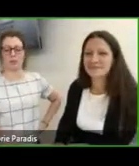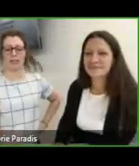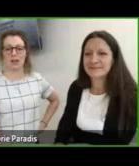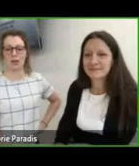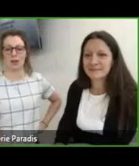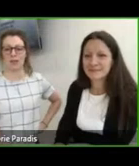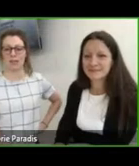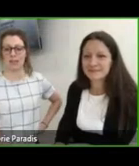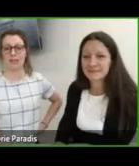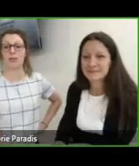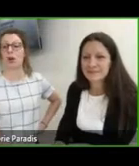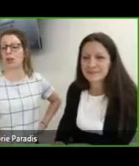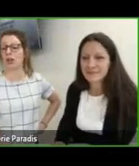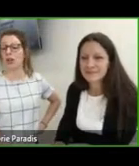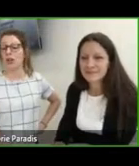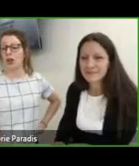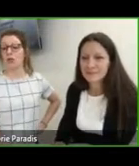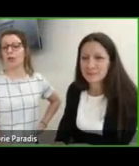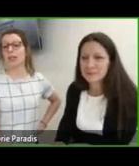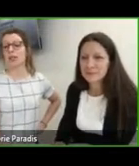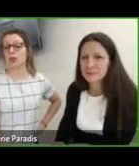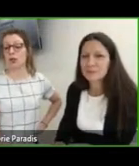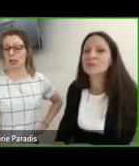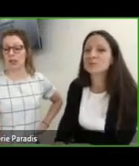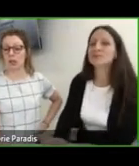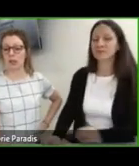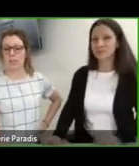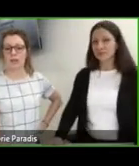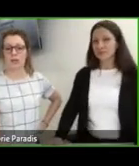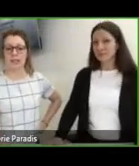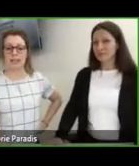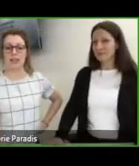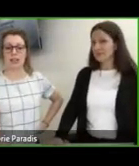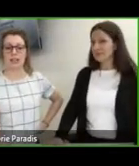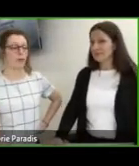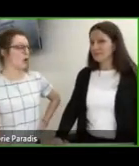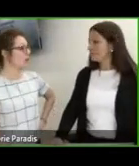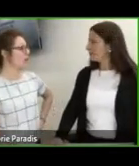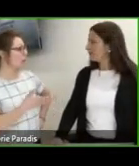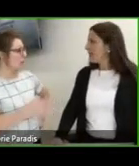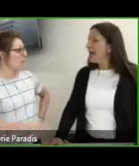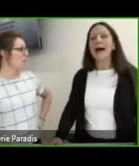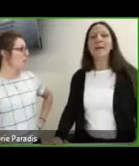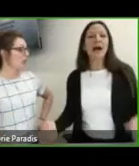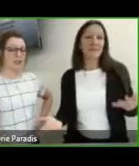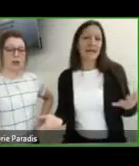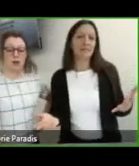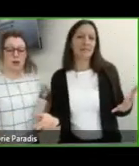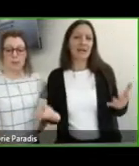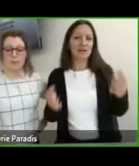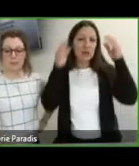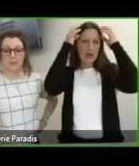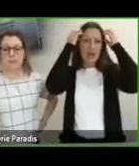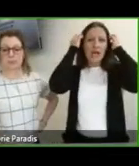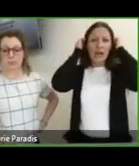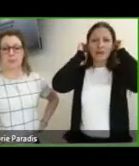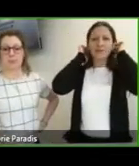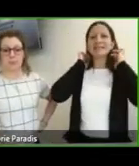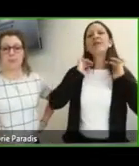vous mettra en contexte. En fait, c'est une autre étude qui a été menée par l'Université de Stanford. Par rapport à bien cibler la source,